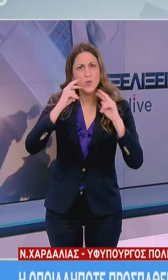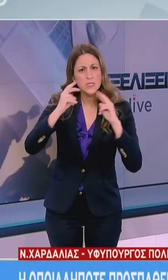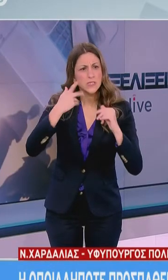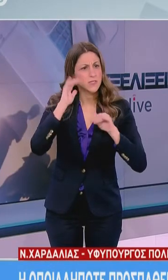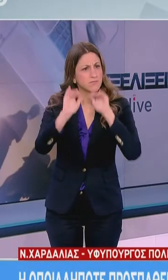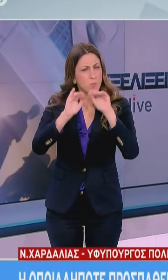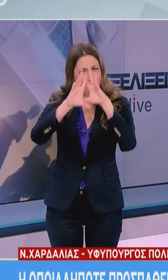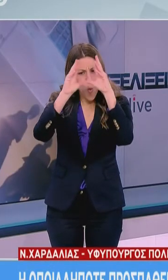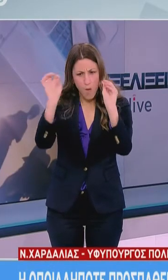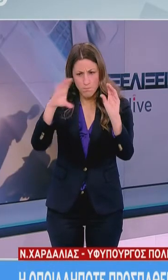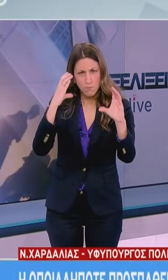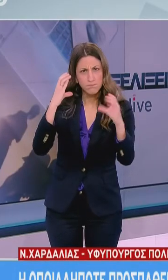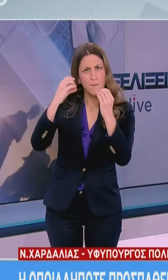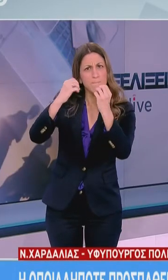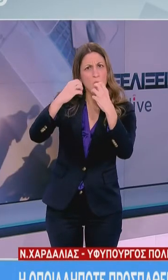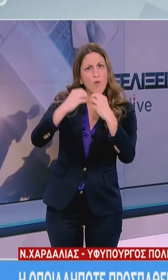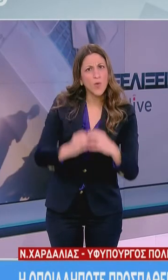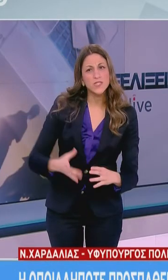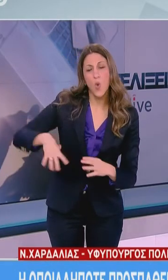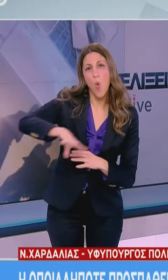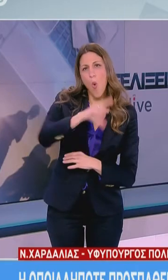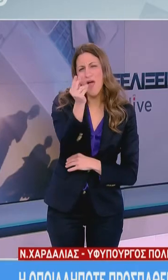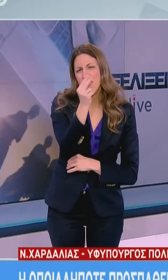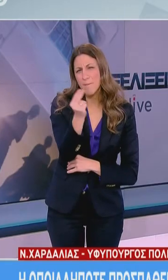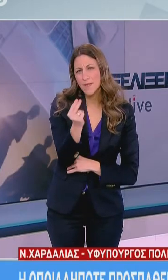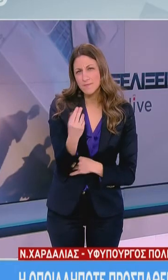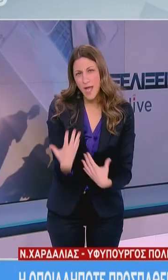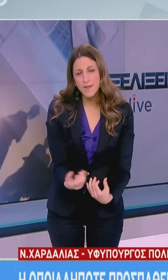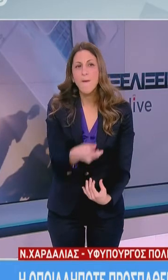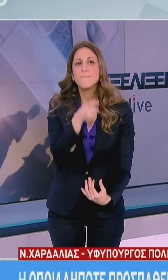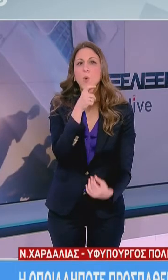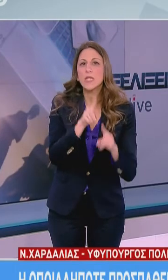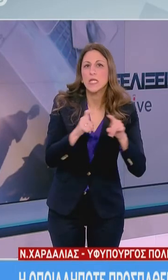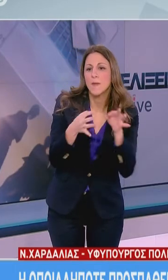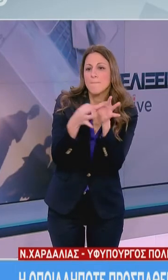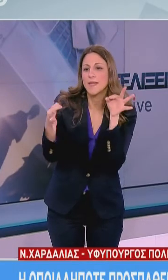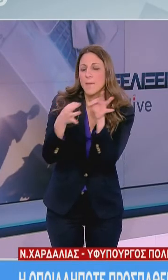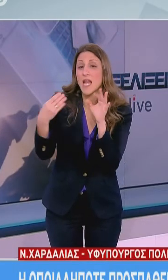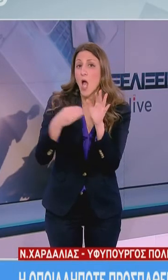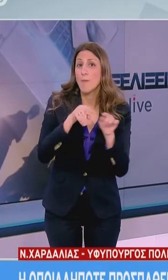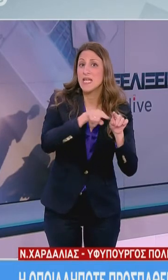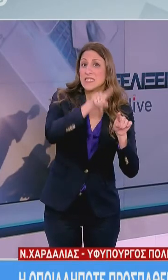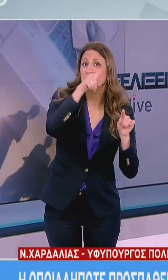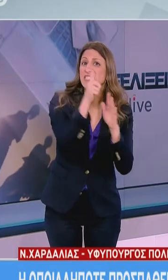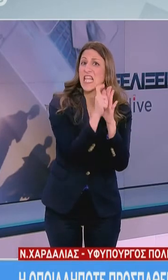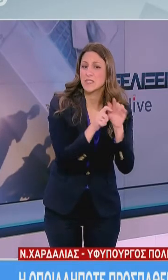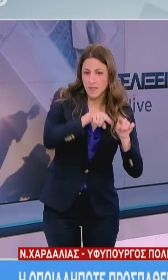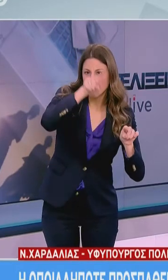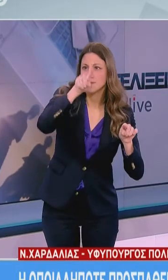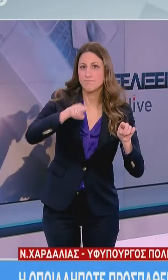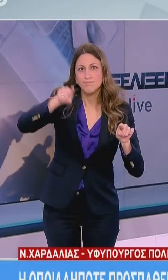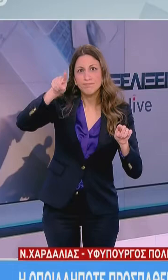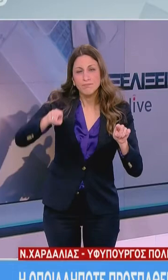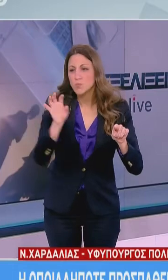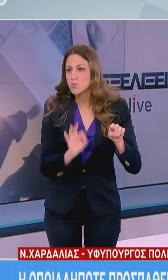που παρέχουν εξηγήσεις για κάθε βασική πολιτική, στατιστική απεικόνηση των κρουσμάτων,